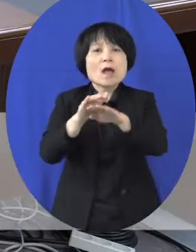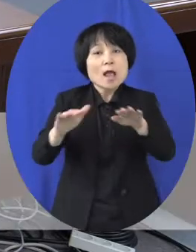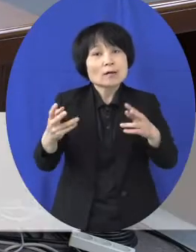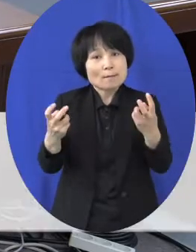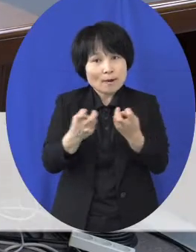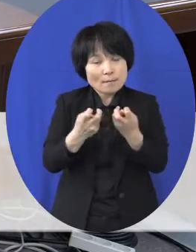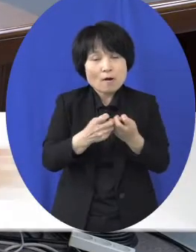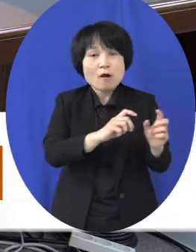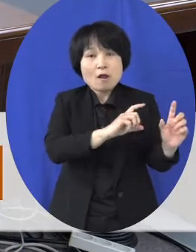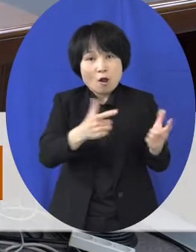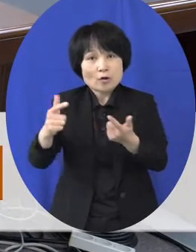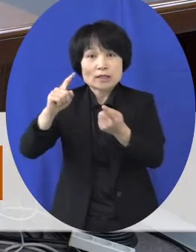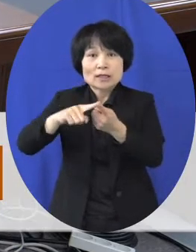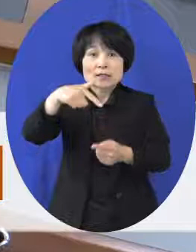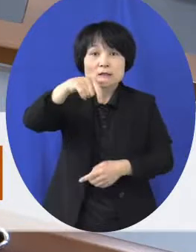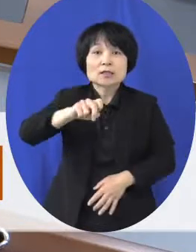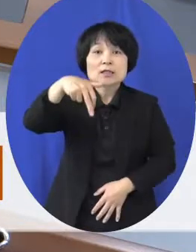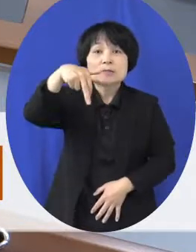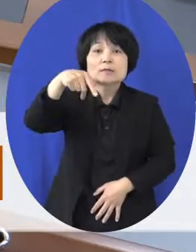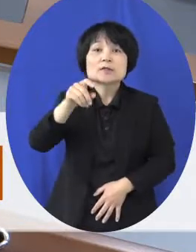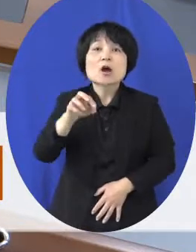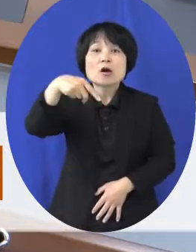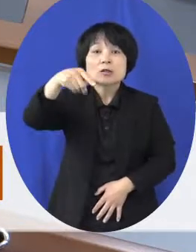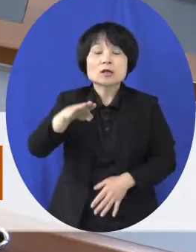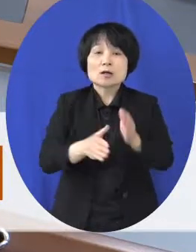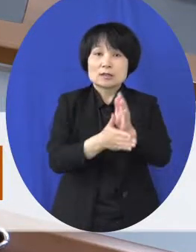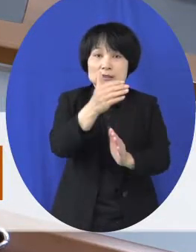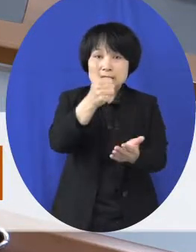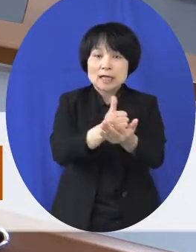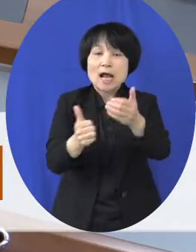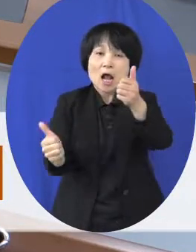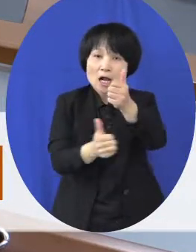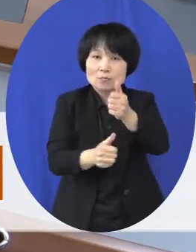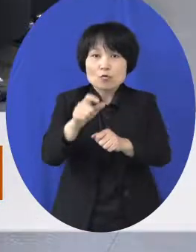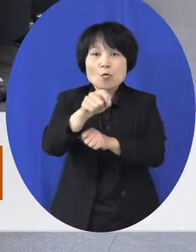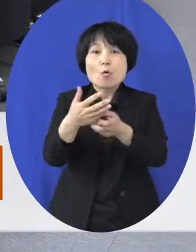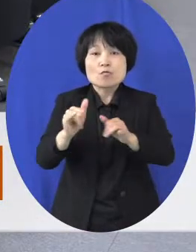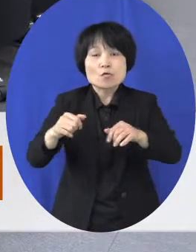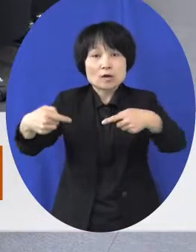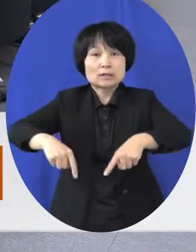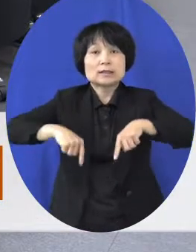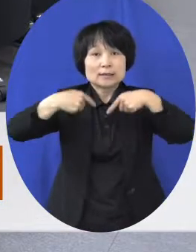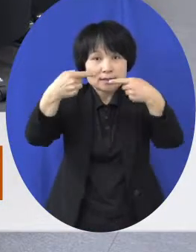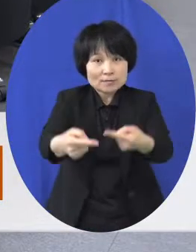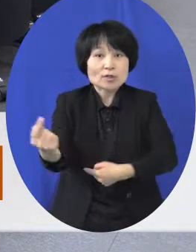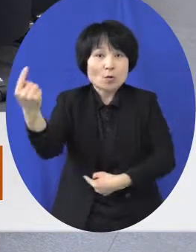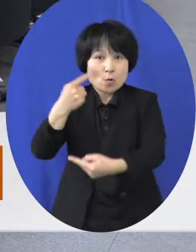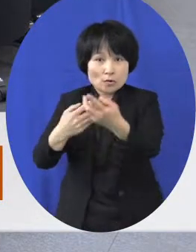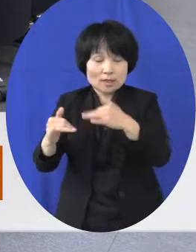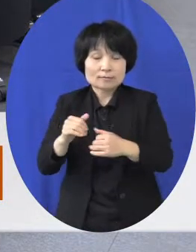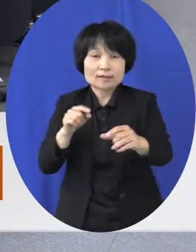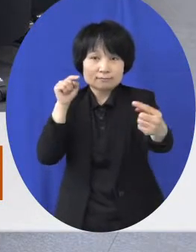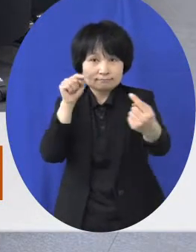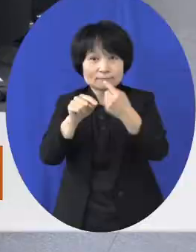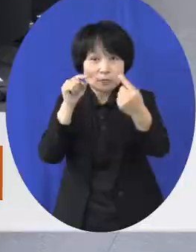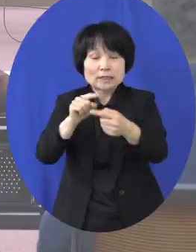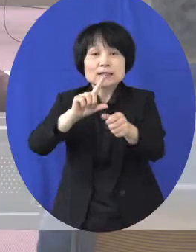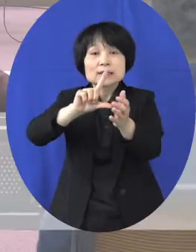대해 김정석 공주시장과 간부 공무원 등이 참석해 민원인들과 소통하는 시간을 가졌습니다.